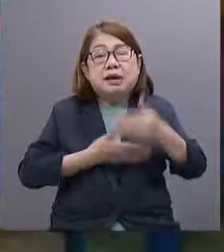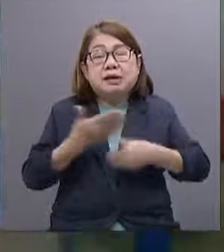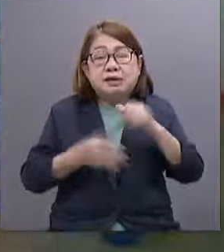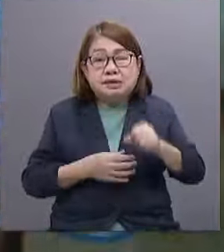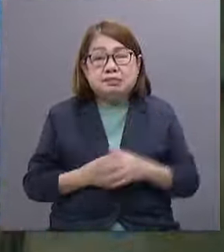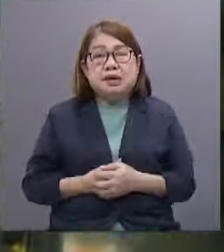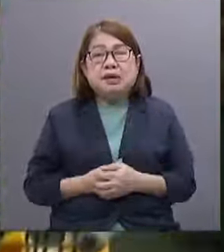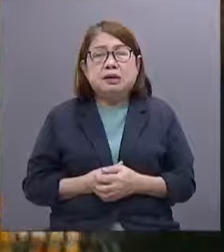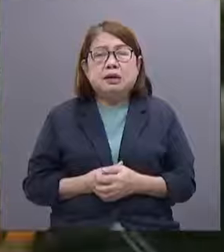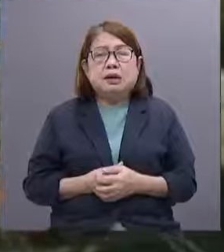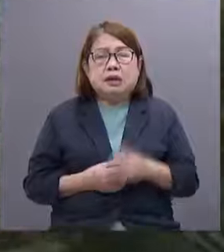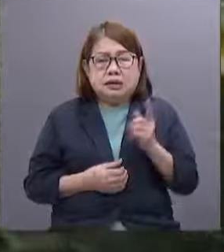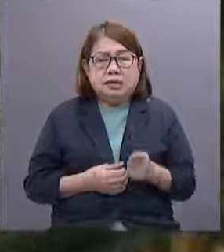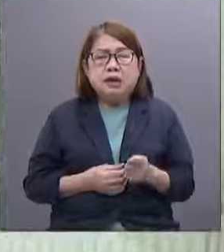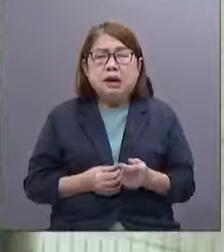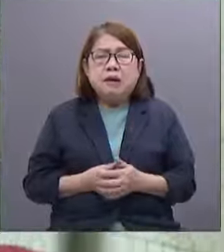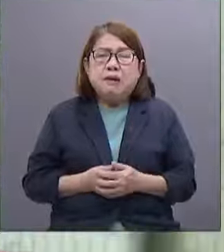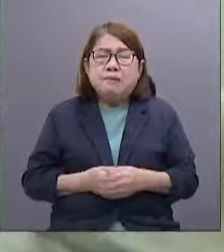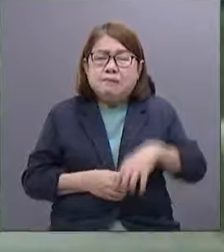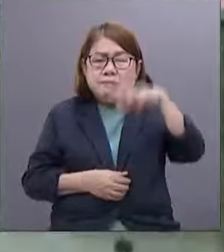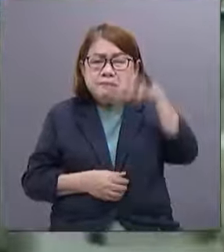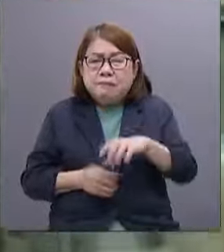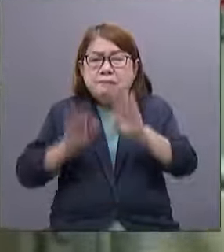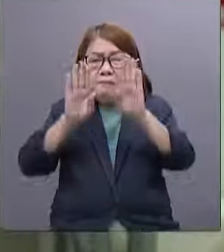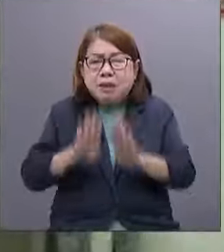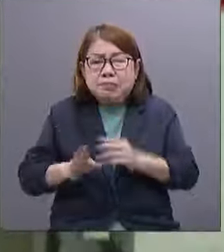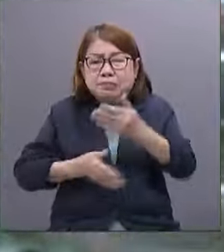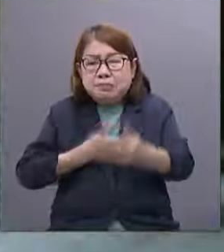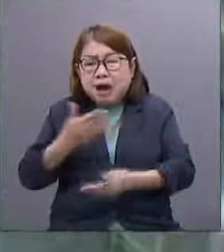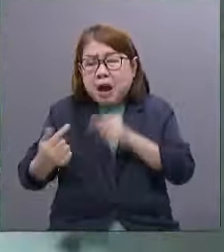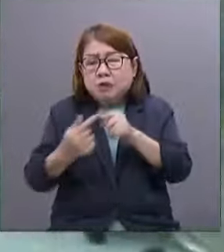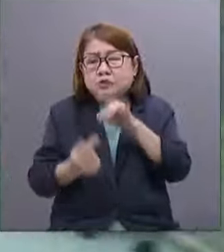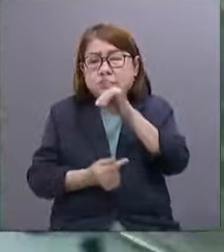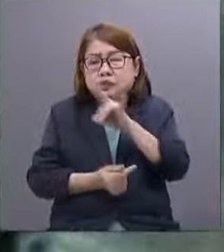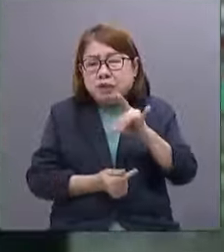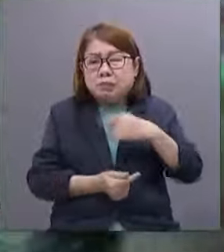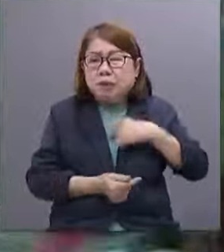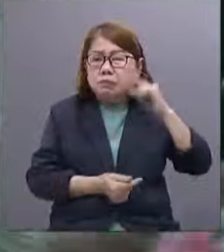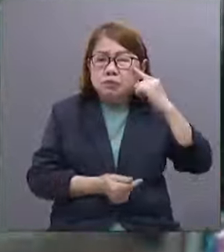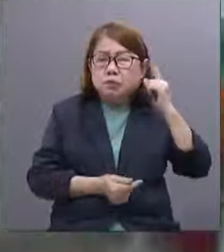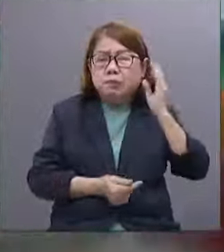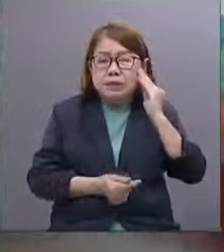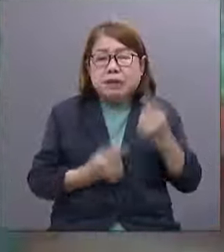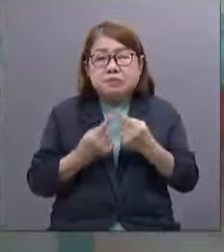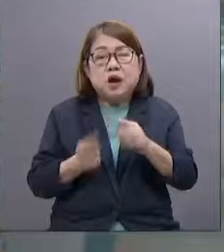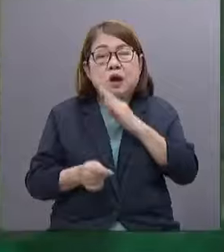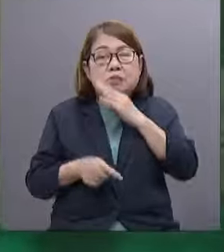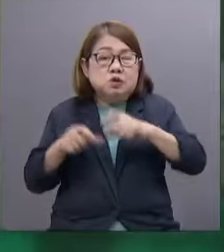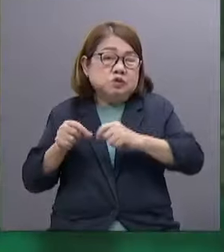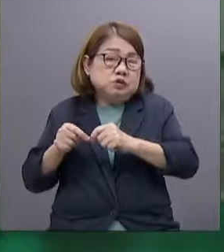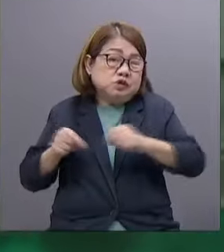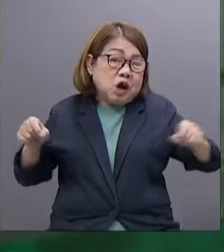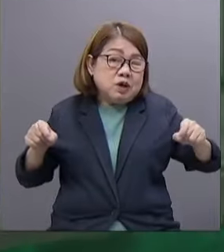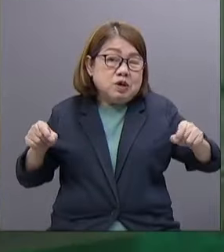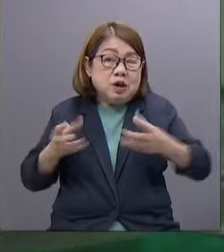อาจจะไม่ถูกออกแบบเพื่อเป็นตลาดค้าสัตว์หรือเปล่าผมไม่ทราบนะครับนะฮะนะฮะเพราะว่ามันจริงๆแล้ว้าถ้าเป็นอาคาร 1,400ตรเมตเนี่ย